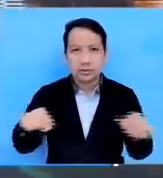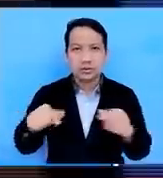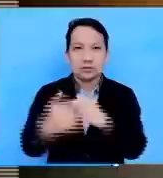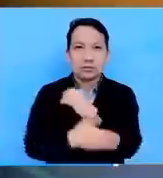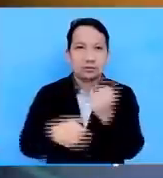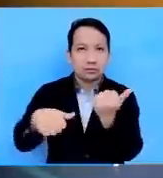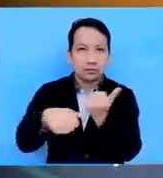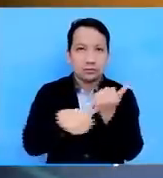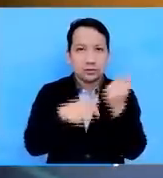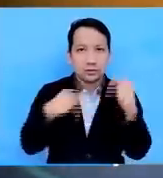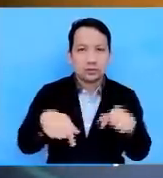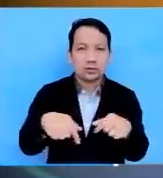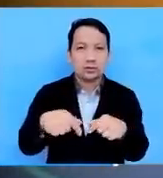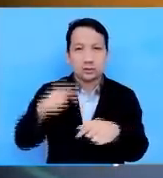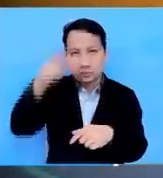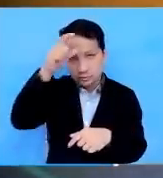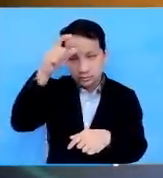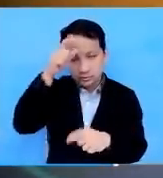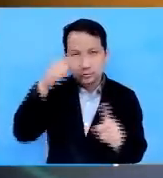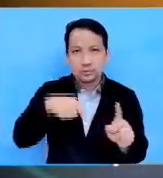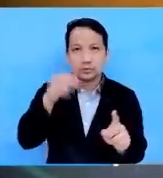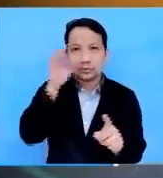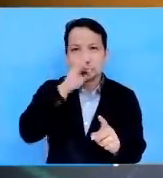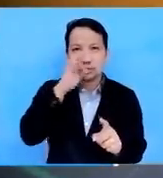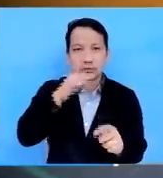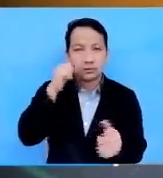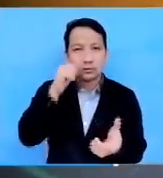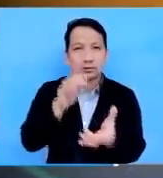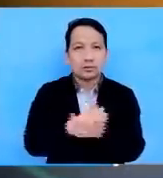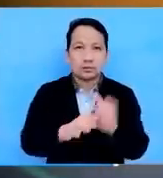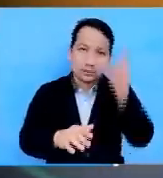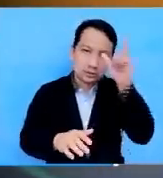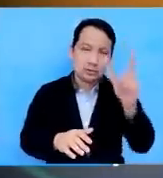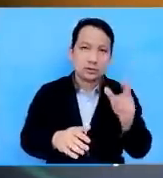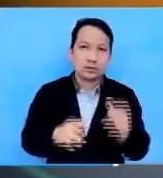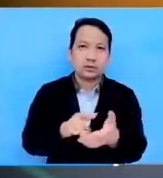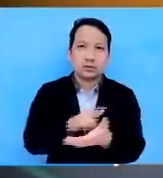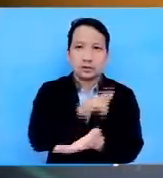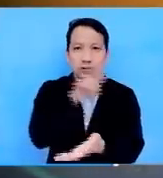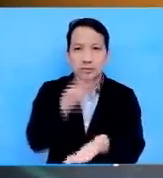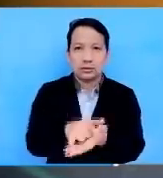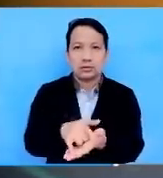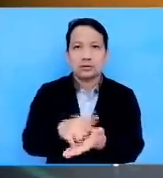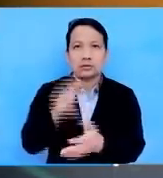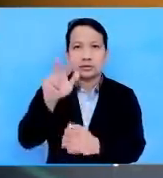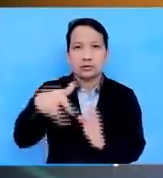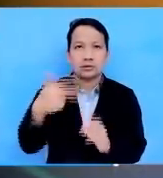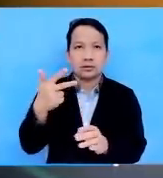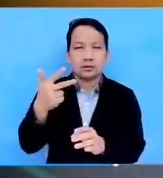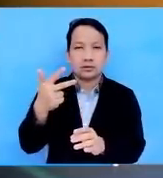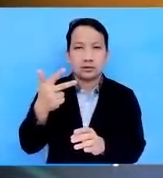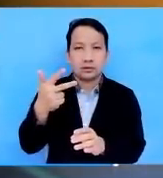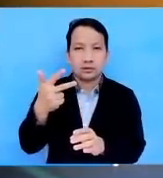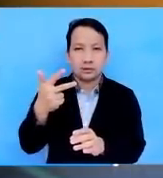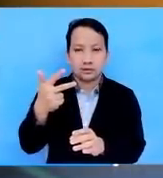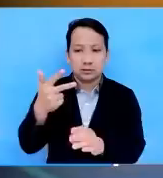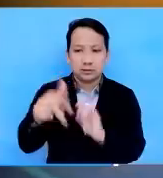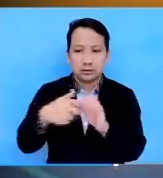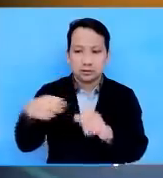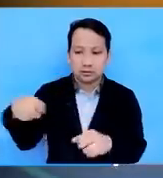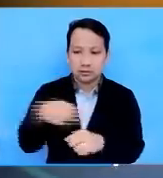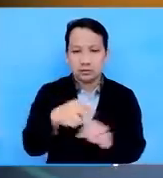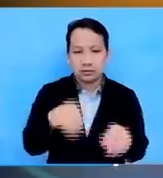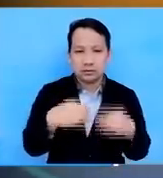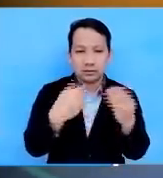Turkey. Ang isa namang Pinay at kanyang asawang Turkish, bumiyahe pa ng 3 oras pa Istanbul Airport makapagbigay lamang